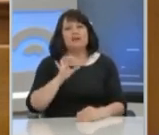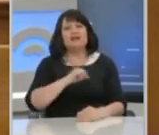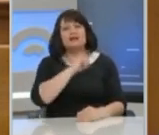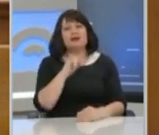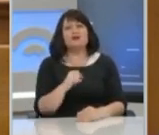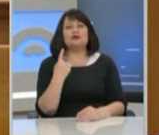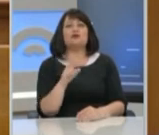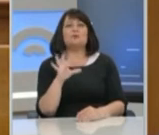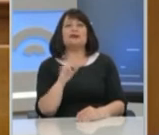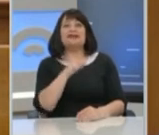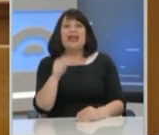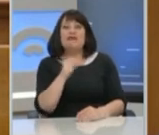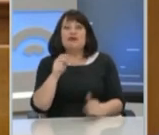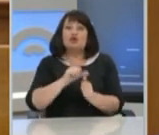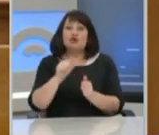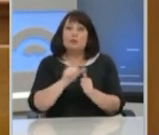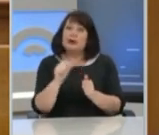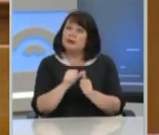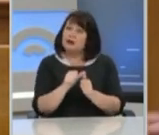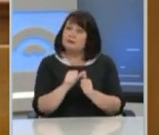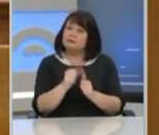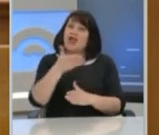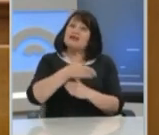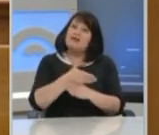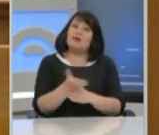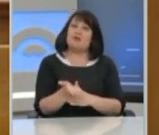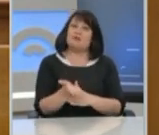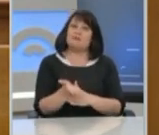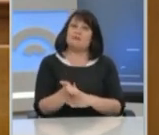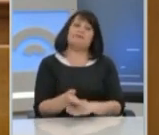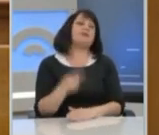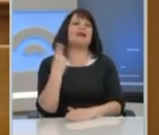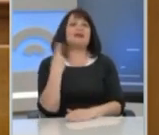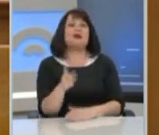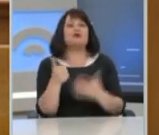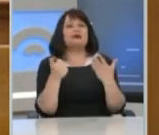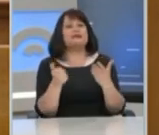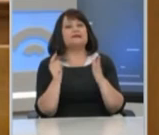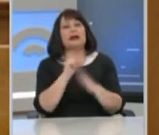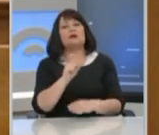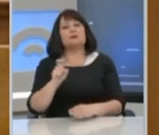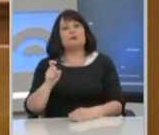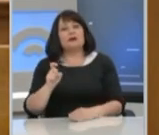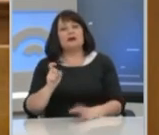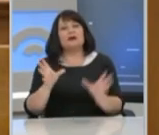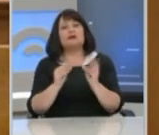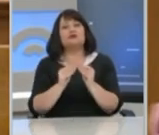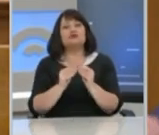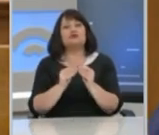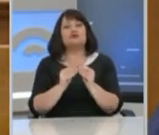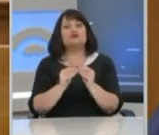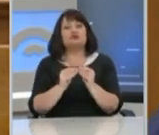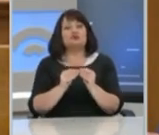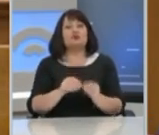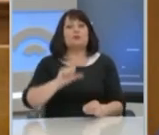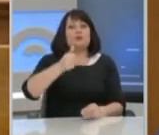150 ευρώ το μήνα, δεν είναι μικρό πράγμα. Τα 260 εκατομμύρια για επιδόματα πρώτου και δεύτερου